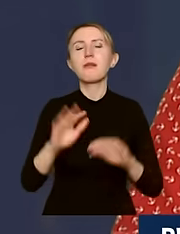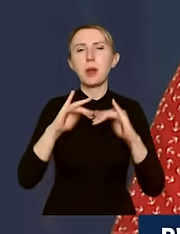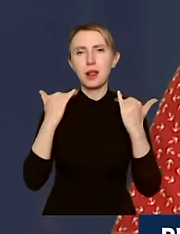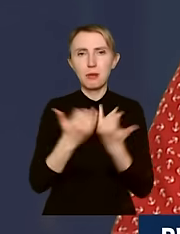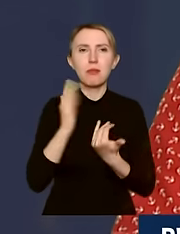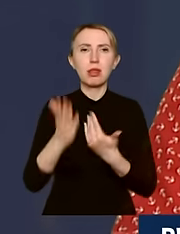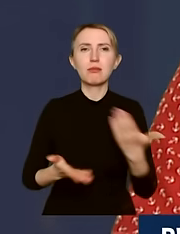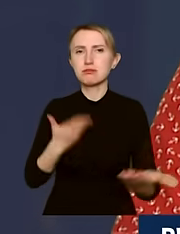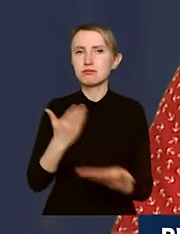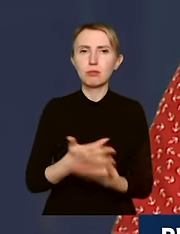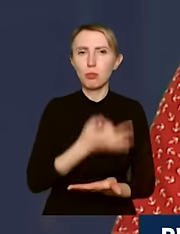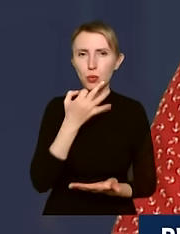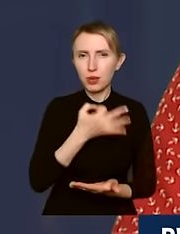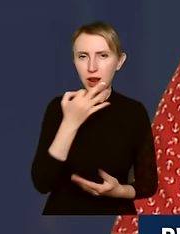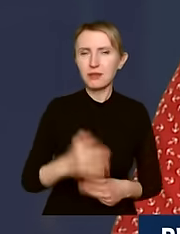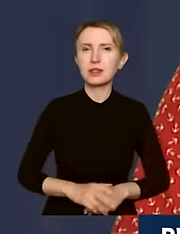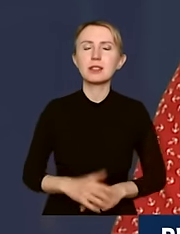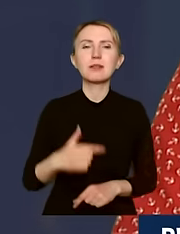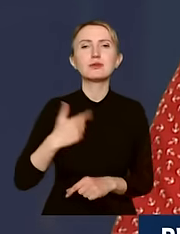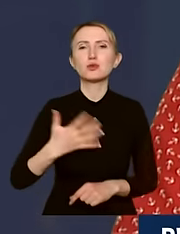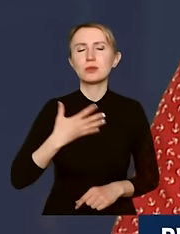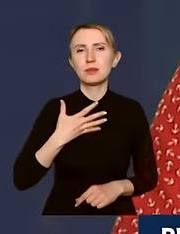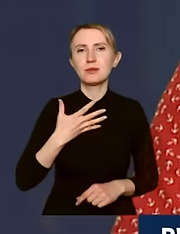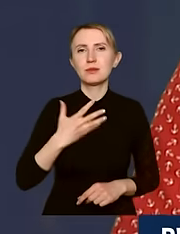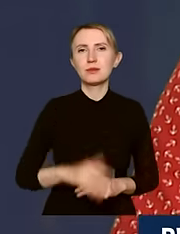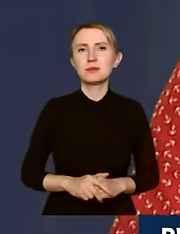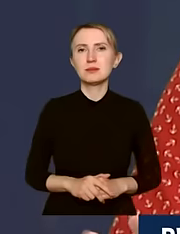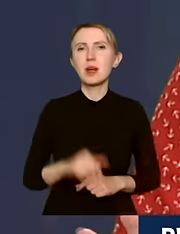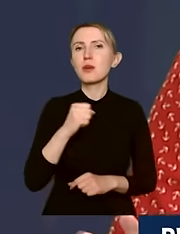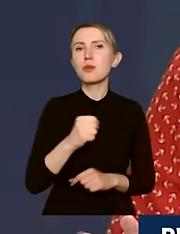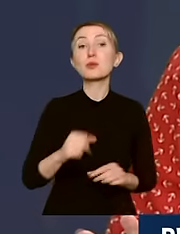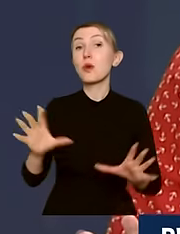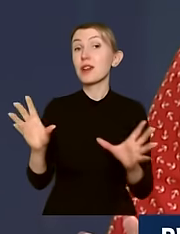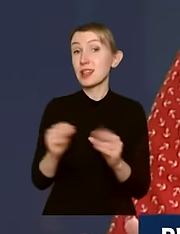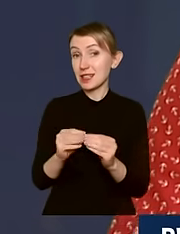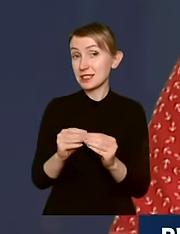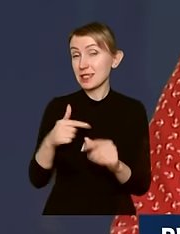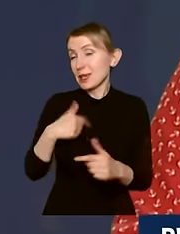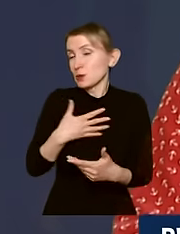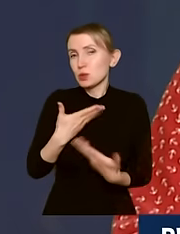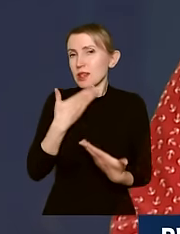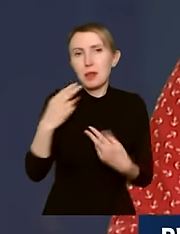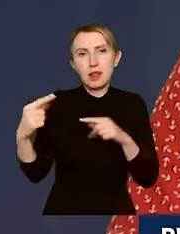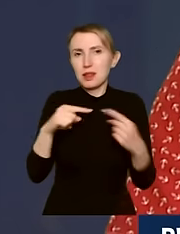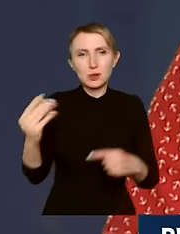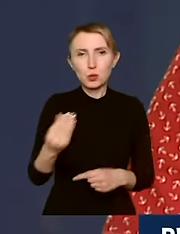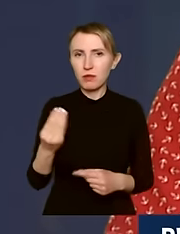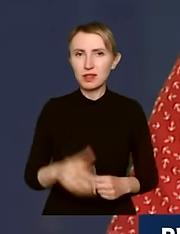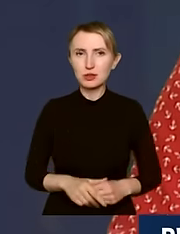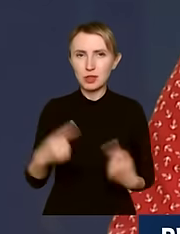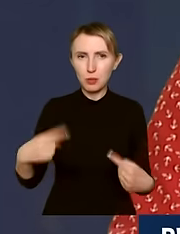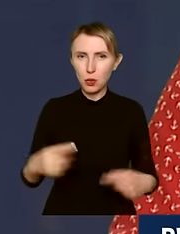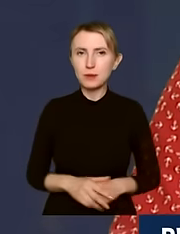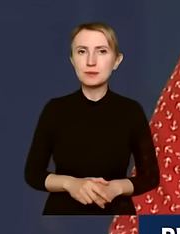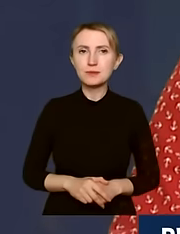składane poprawki. Wydaje mi się, że posłowie Razem, tak zakładam, nie mamy tego przedyskutowane